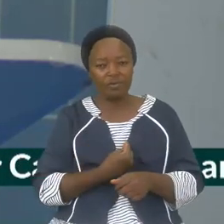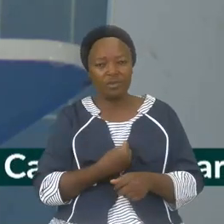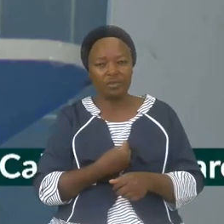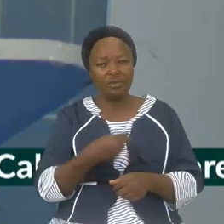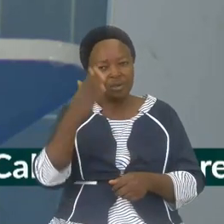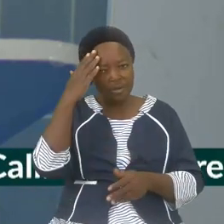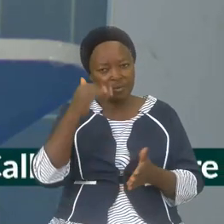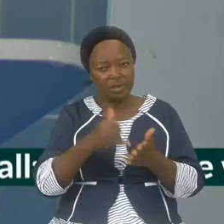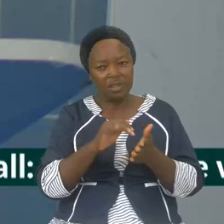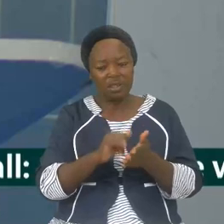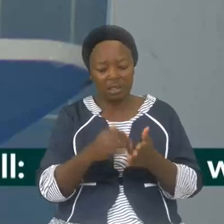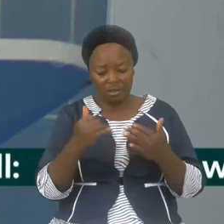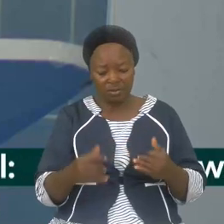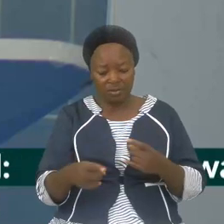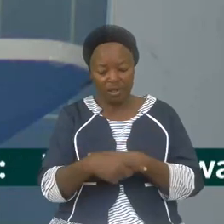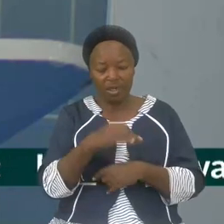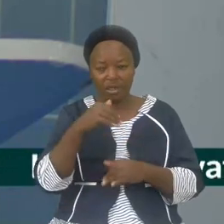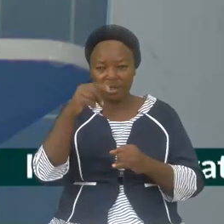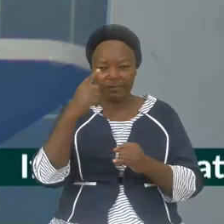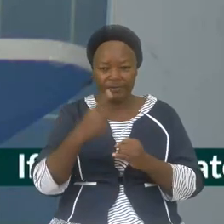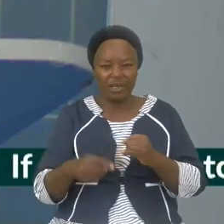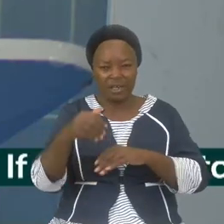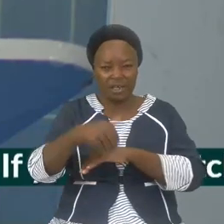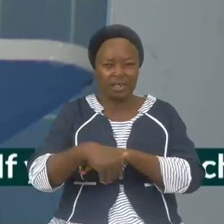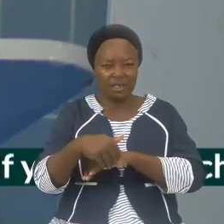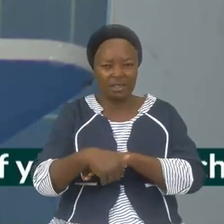le numéro de téléphone mentionné. Aujourd'hui,